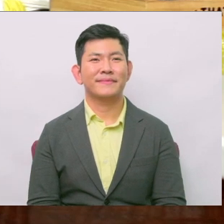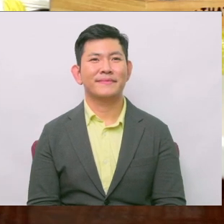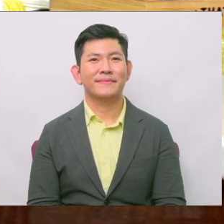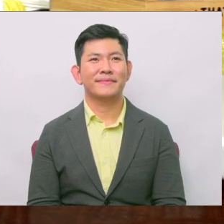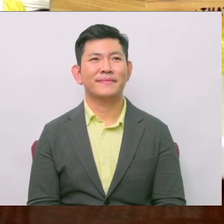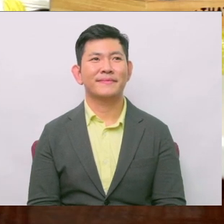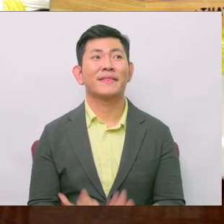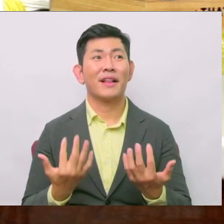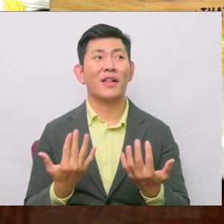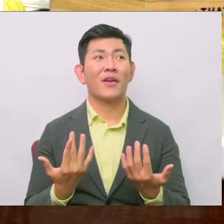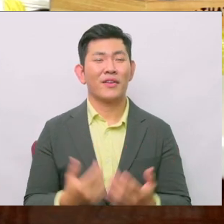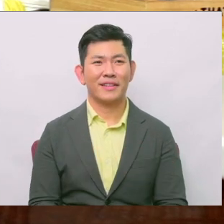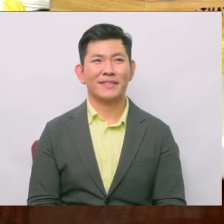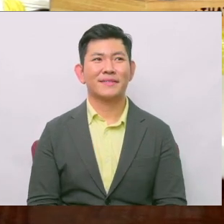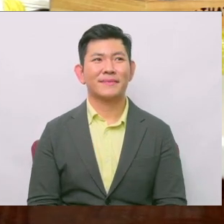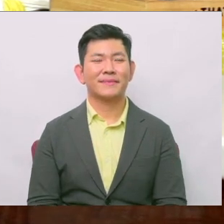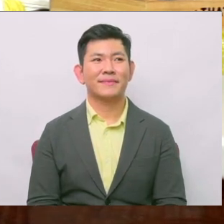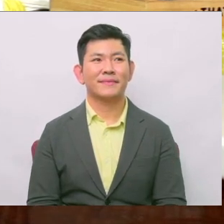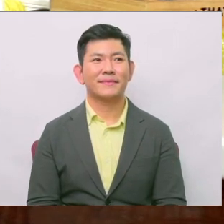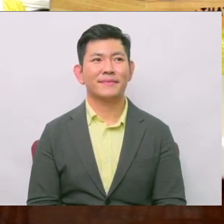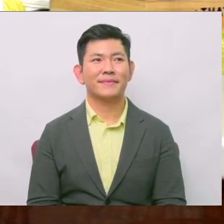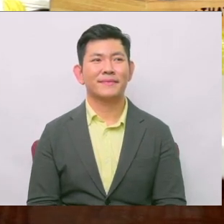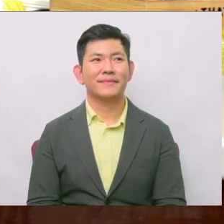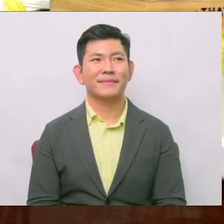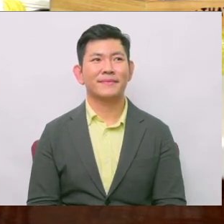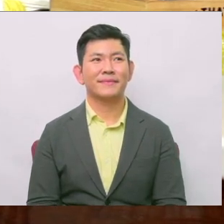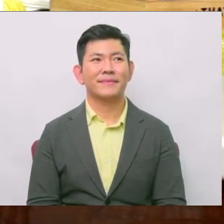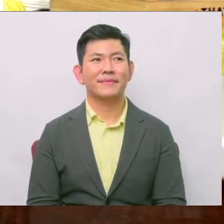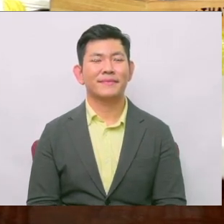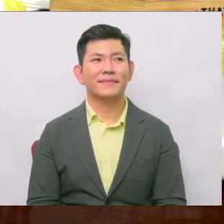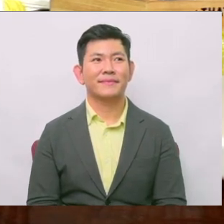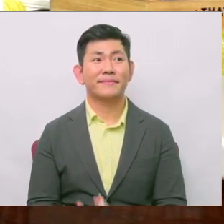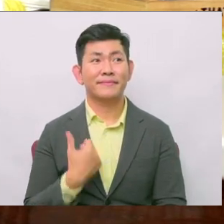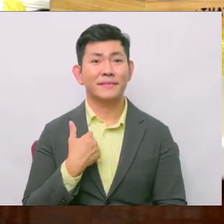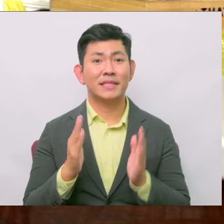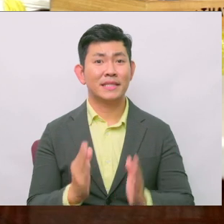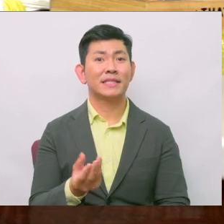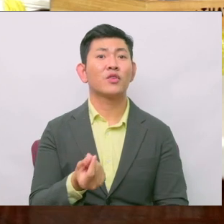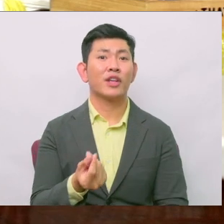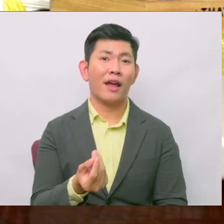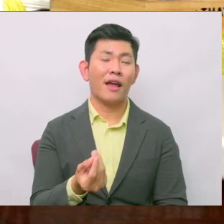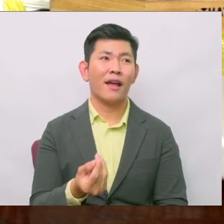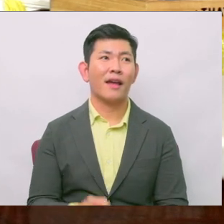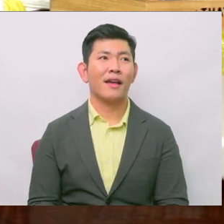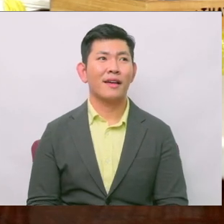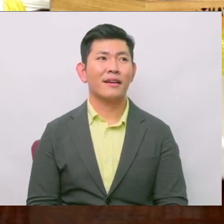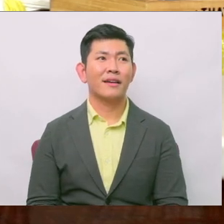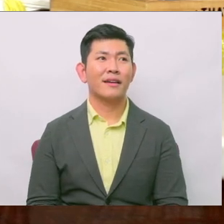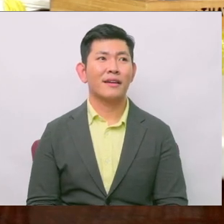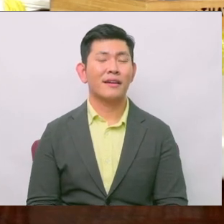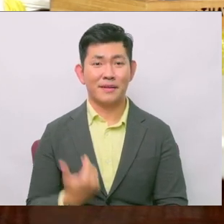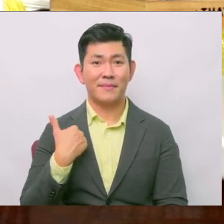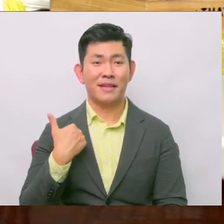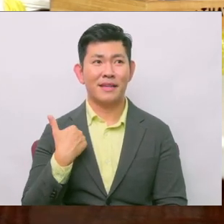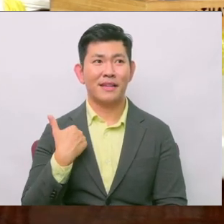เอาลูกนี้ไปกันนะค่ะมีกี่คนนะอ้าวนะคะ